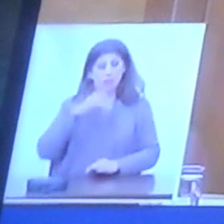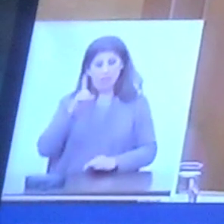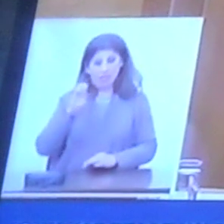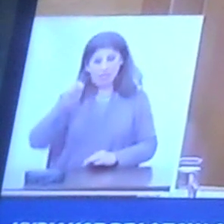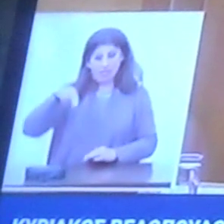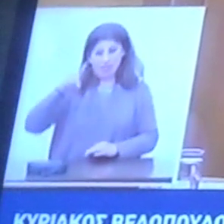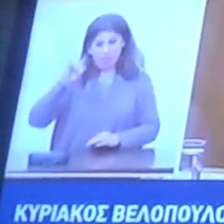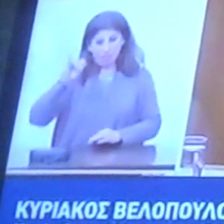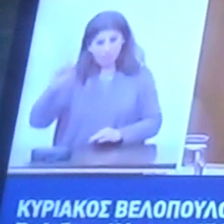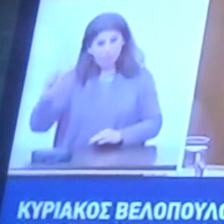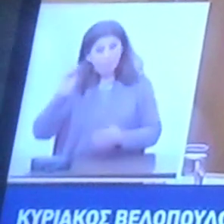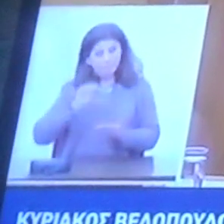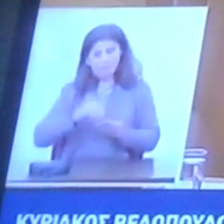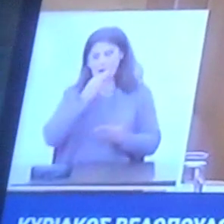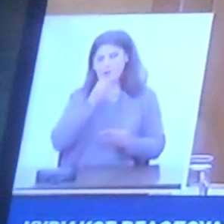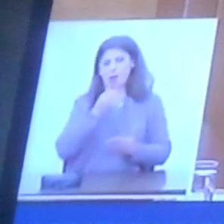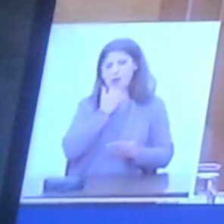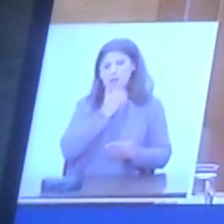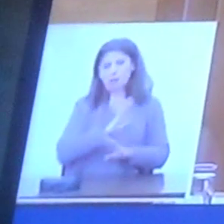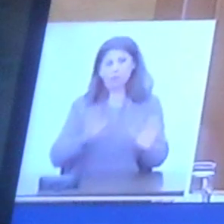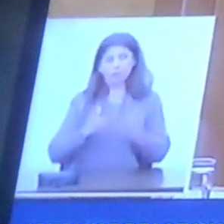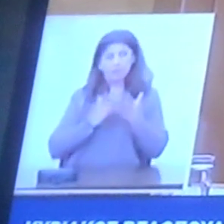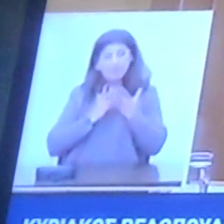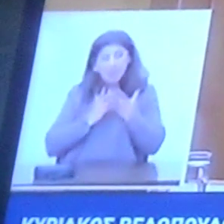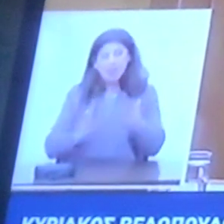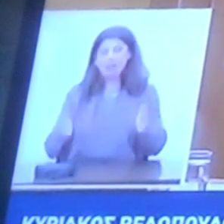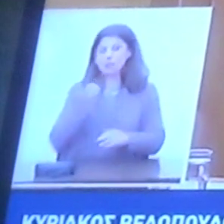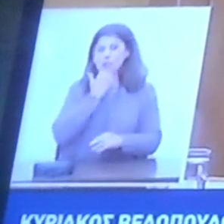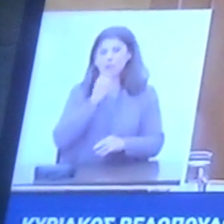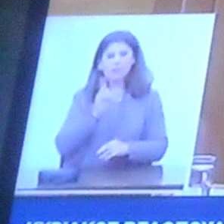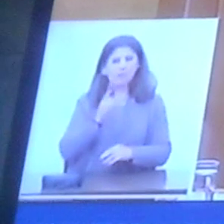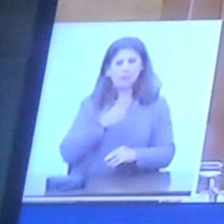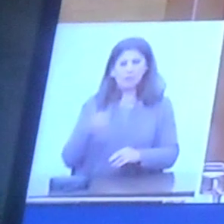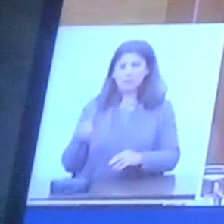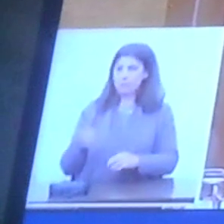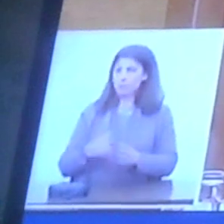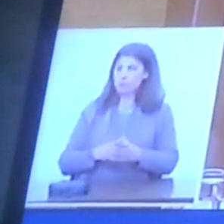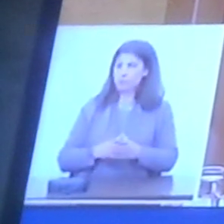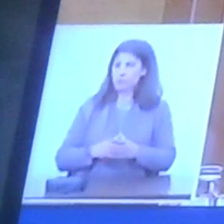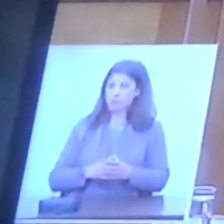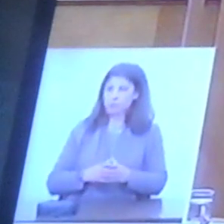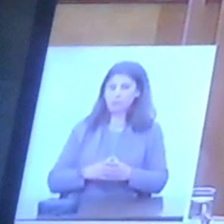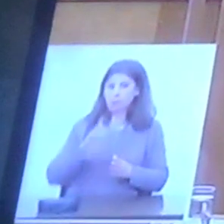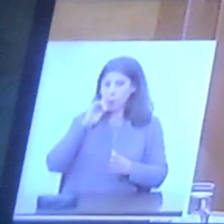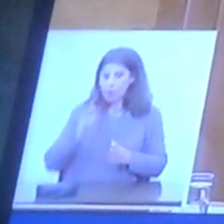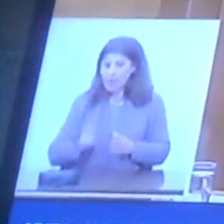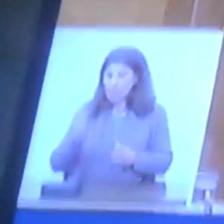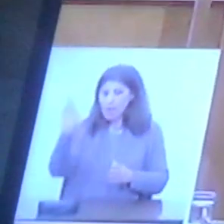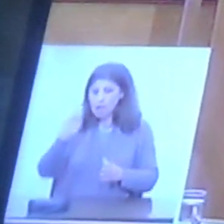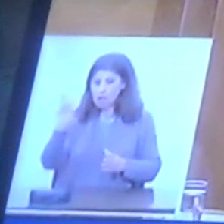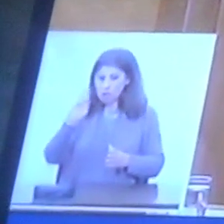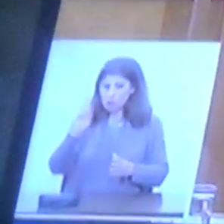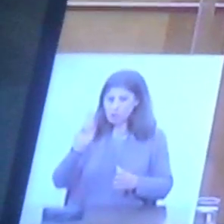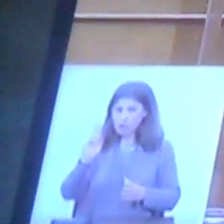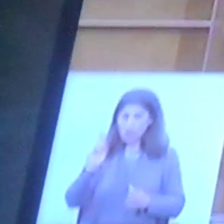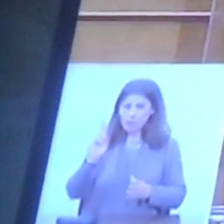εκλογή στην Ουκρανία. Κάνετε τρομακτικό λάθος. Θα σου πω γιατί. Δεν είναι μόνο το γεωπολιτικό. Η Ουκρανία και η Ρωσία, η